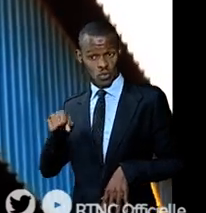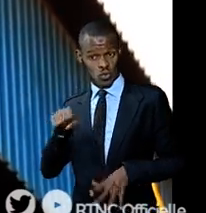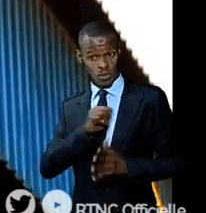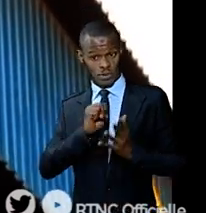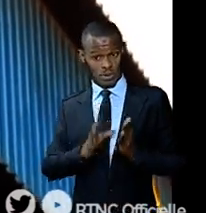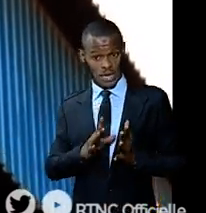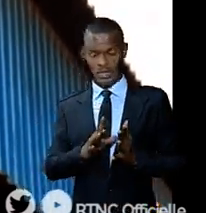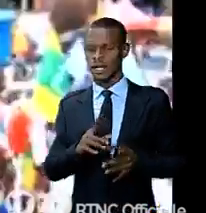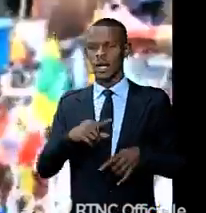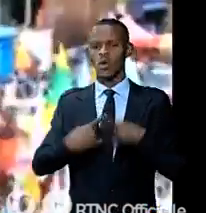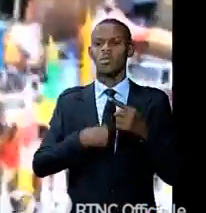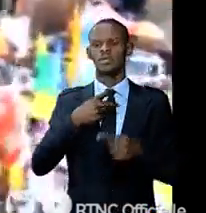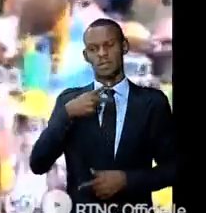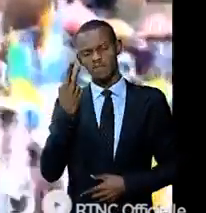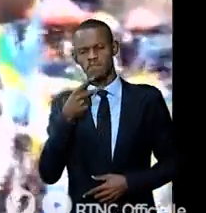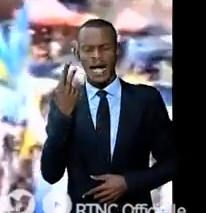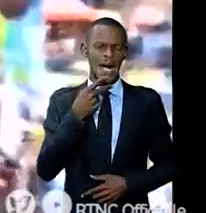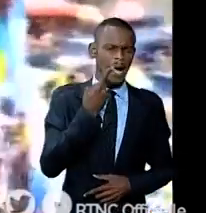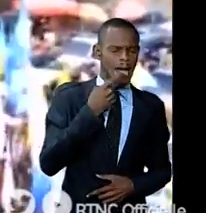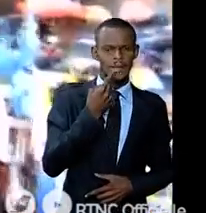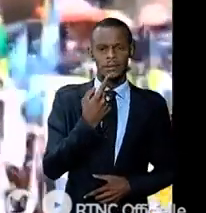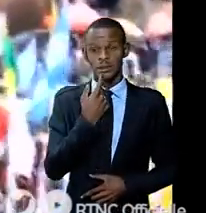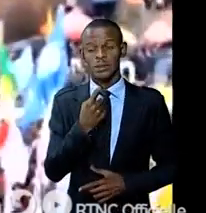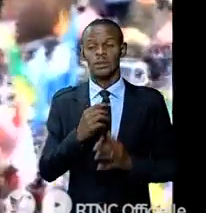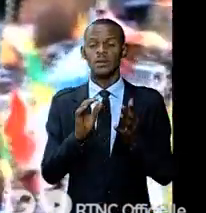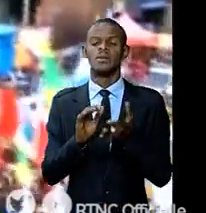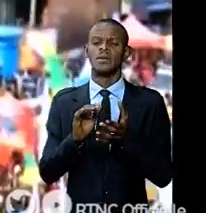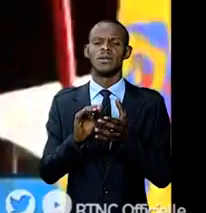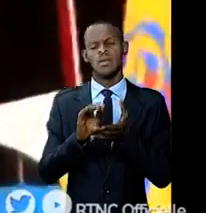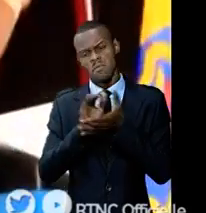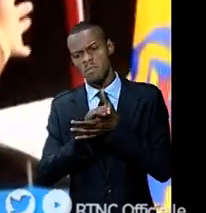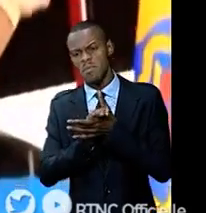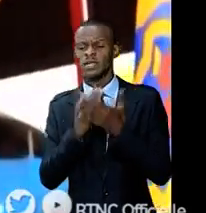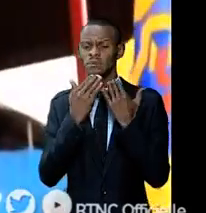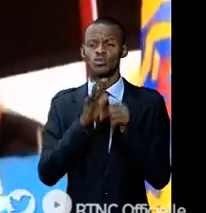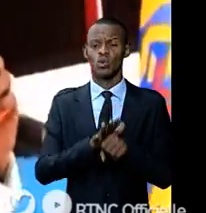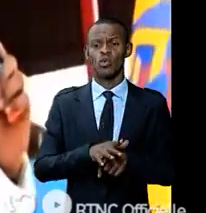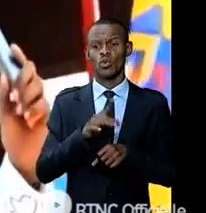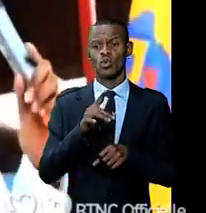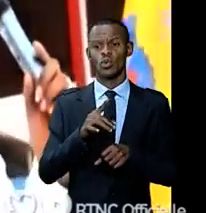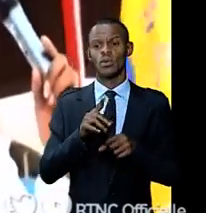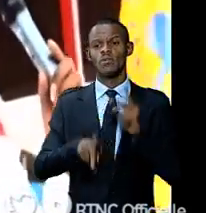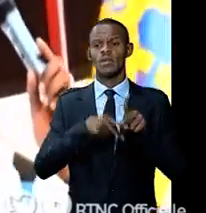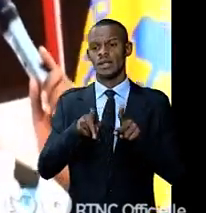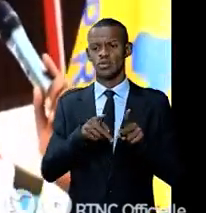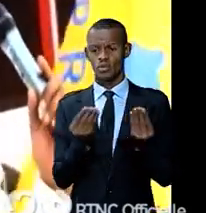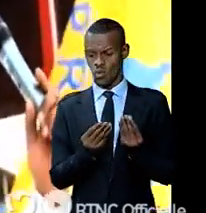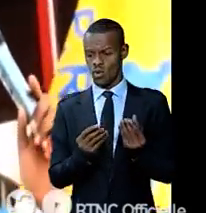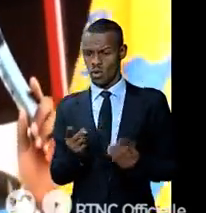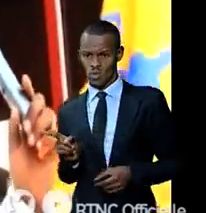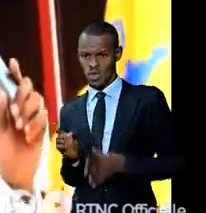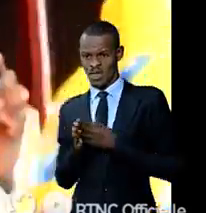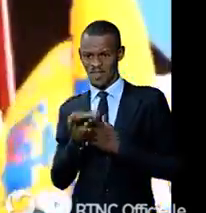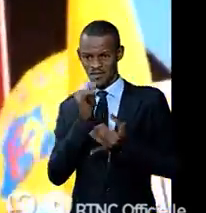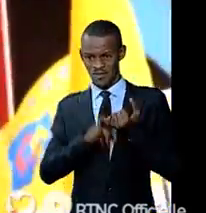terroir, a d'entrée de jeu dit un grand merci à la population pour l'accueil lui réservé, lui et sa femme, la sénatrice Ange Ziaka, ainsi